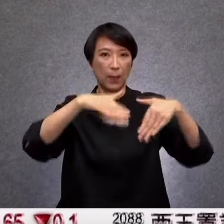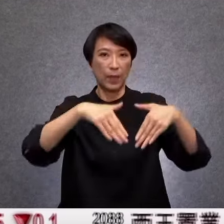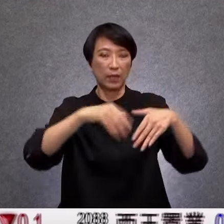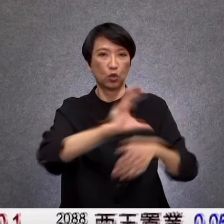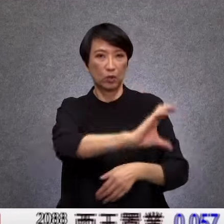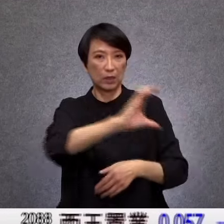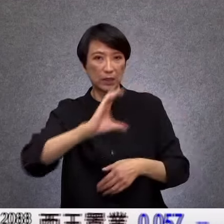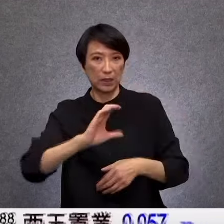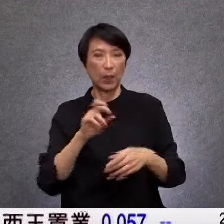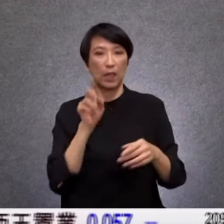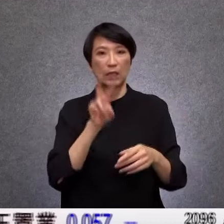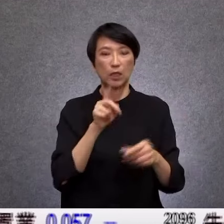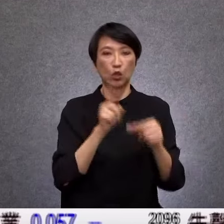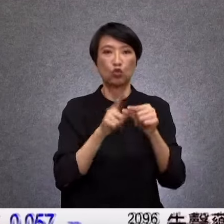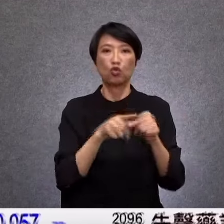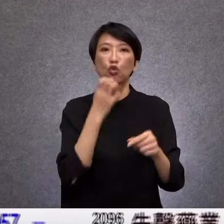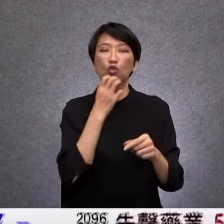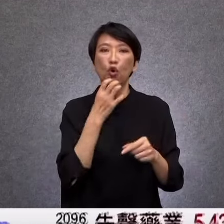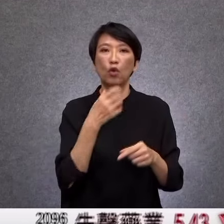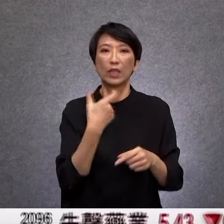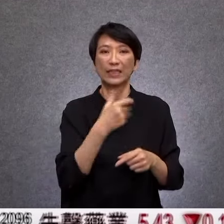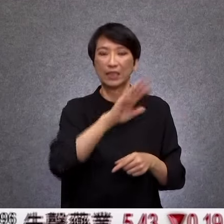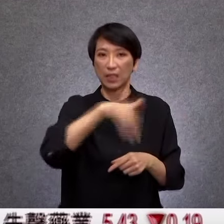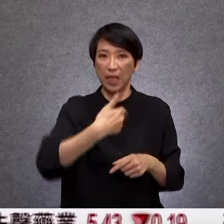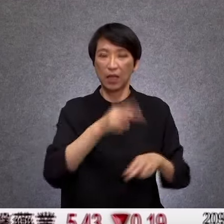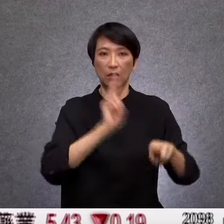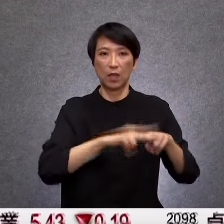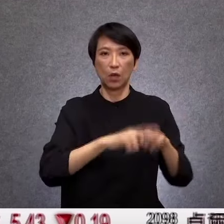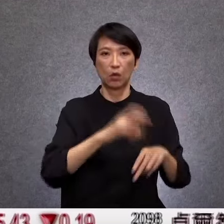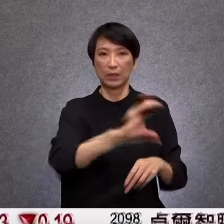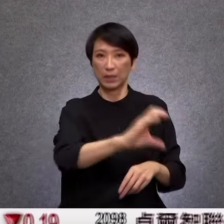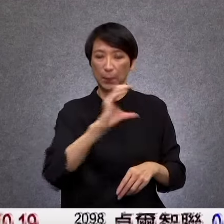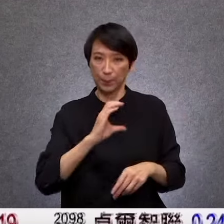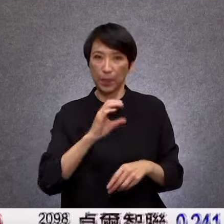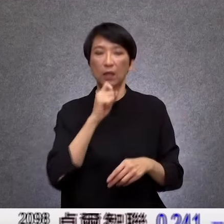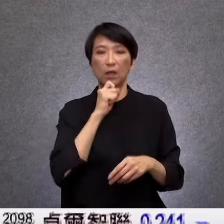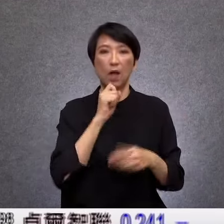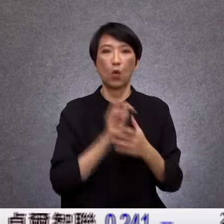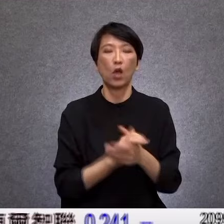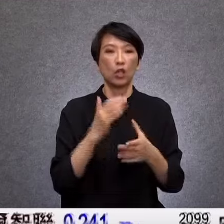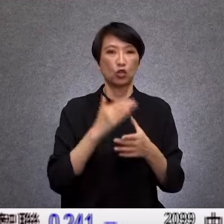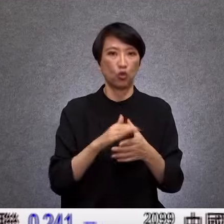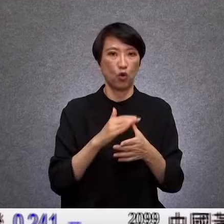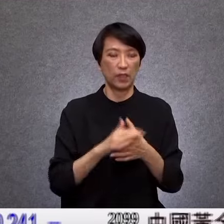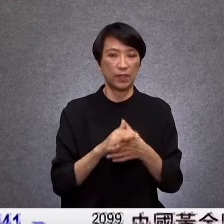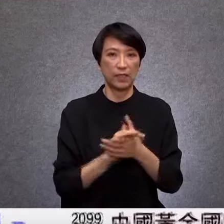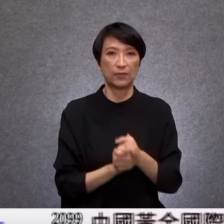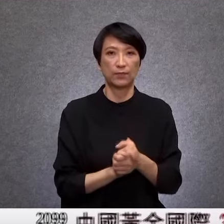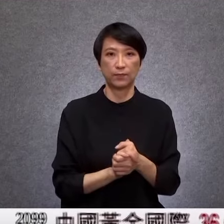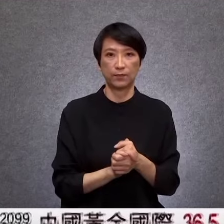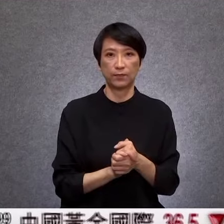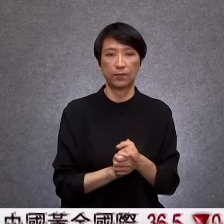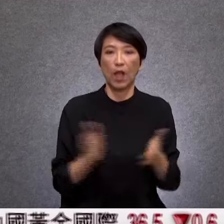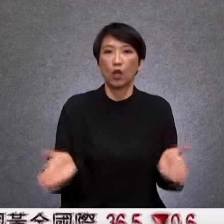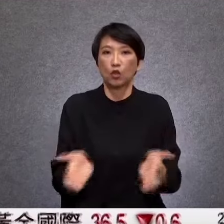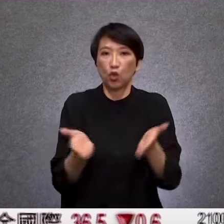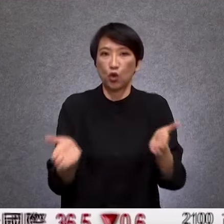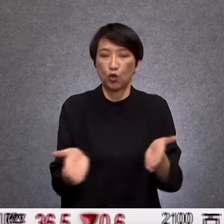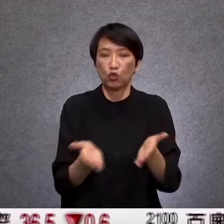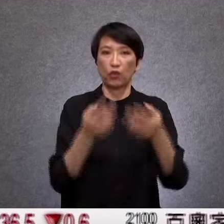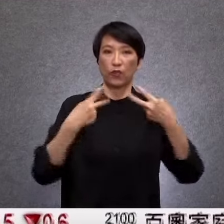力之下，再加上我哋吸引資金，大家見到中東嘅資金嚟緊啦。內地的資金亦都有啦，咁所以咧，我哋覺